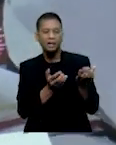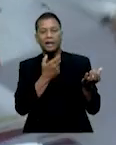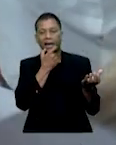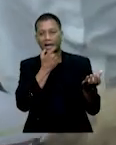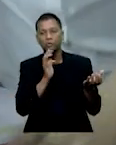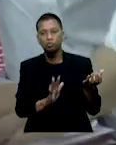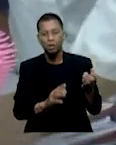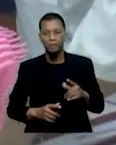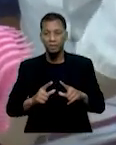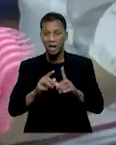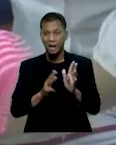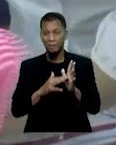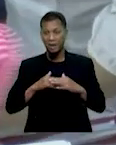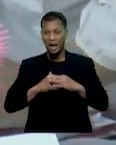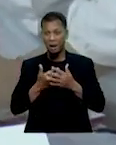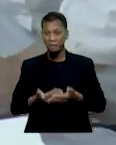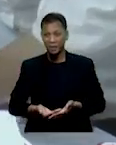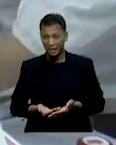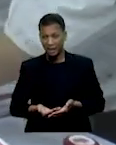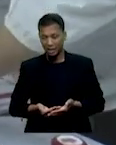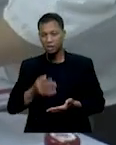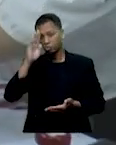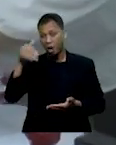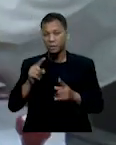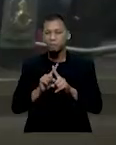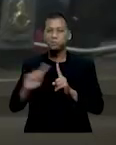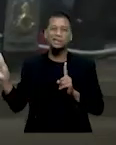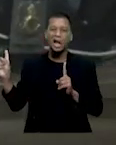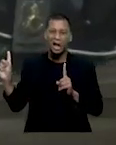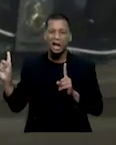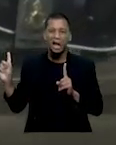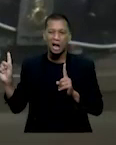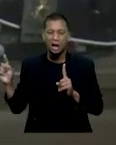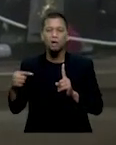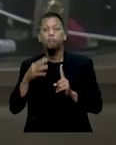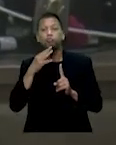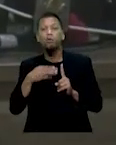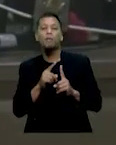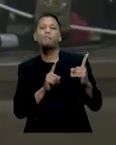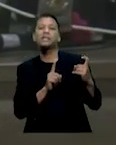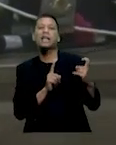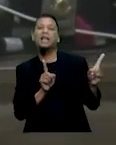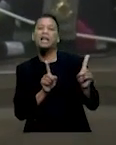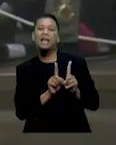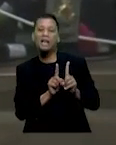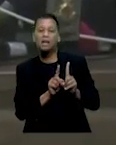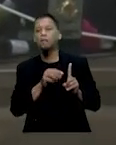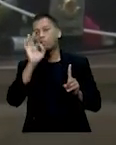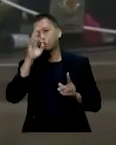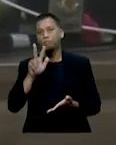diketahui sedang hamil, telah bercerai dengan suaminya dan saat ini menjalin hubungan dengan seorang pria. Polisi telah menetapkan 3 orang